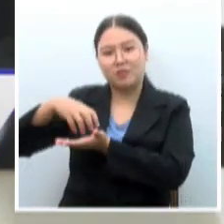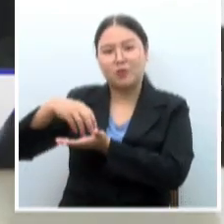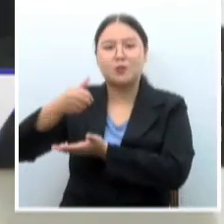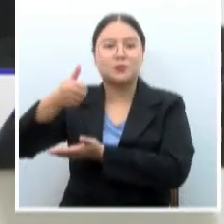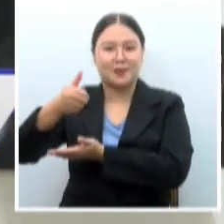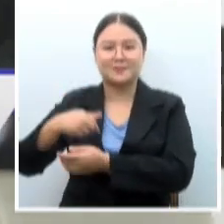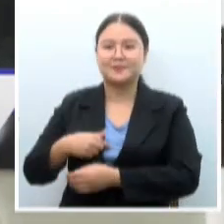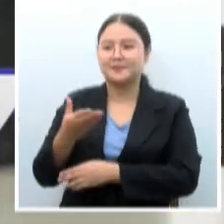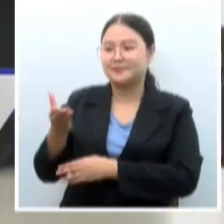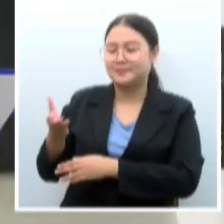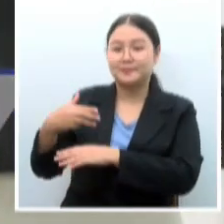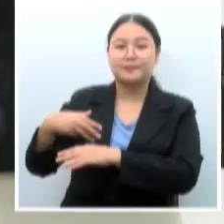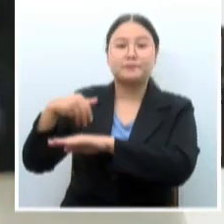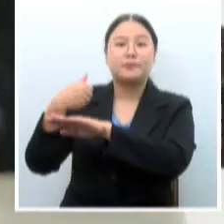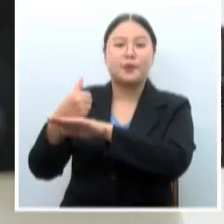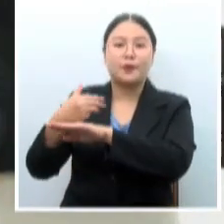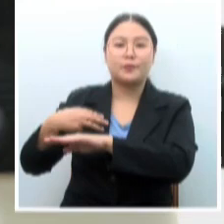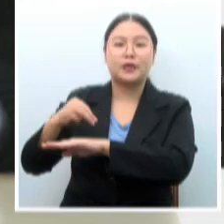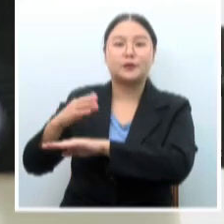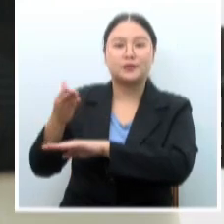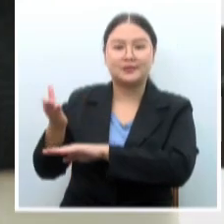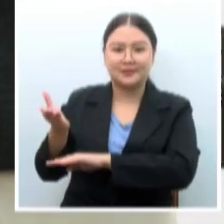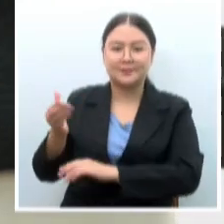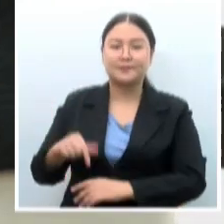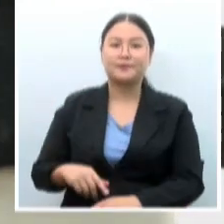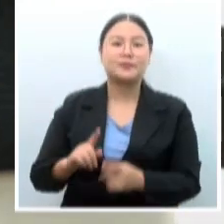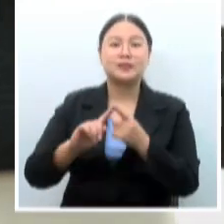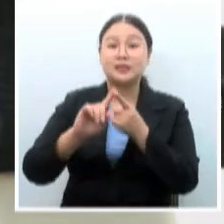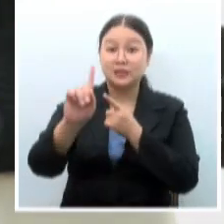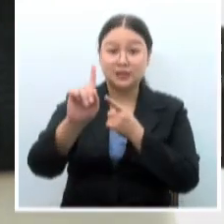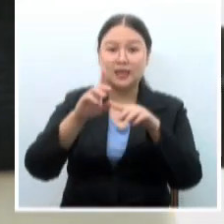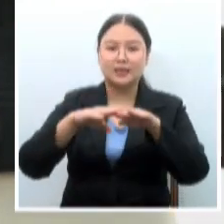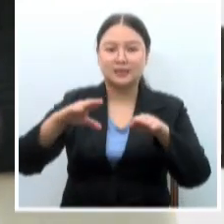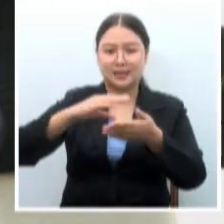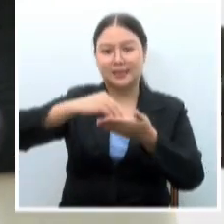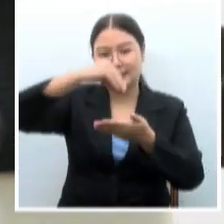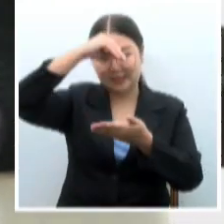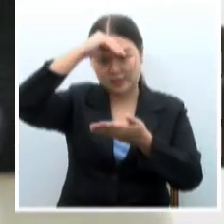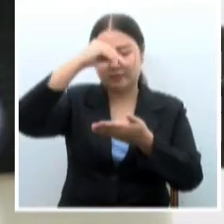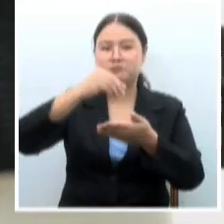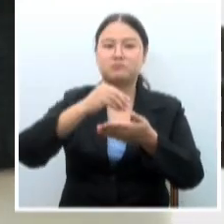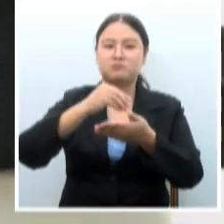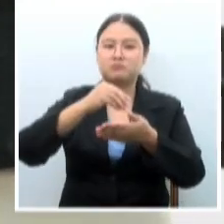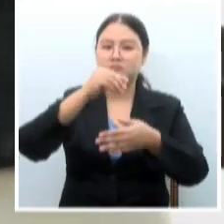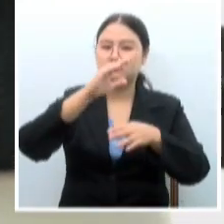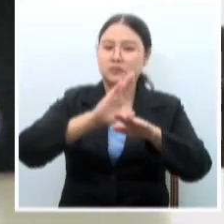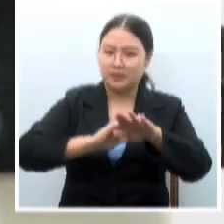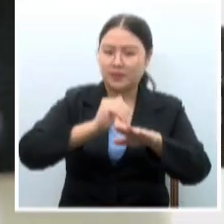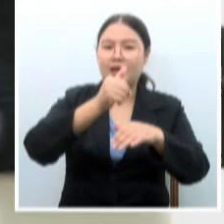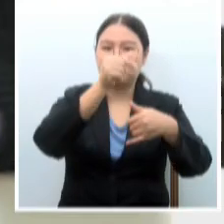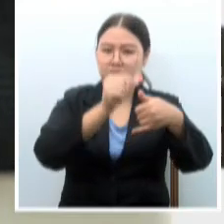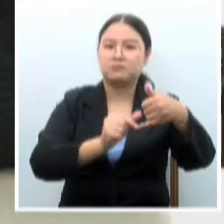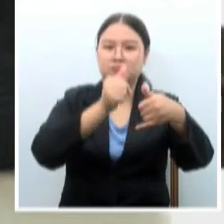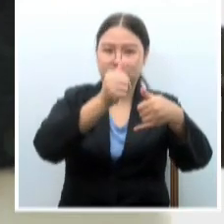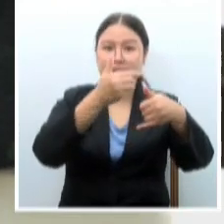านคณบดีค่ะ ครับขอบคุณครับอย่างแรกเลยเนี่ยนะครับก็ต้องบอกว่าเด็กครับมีความสามารถมากนะครับแล้วก็อย่างที่จะเห็นในค